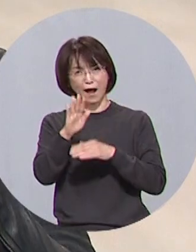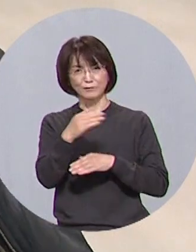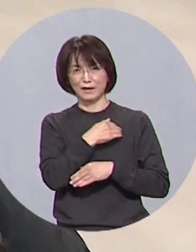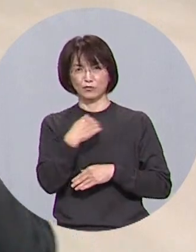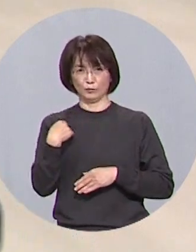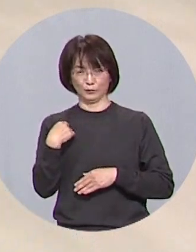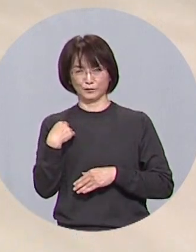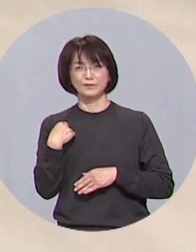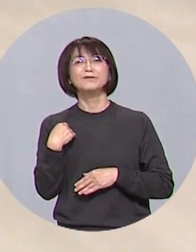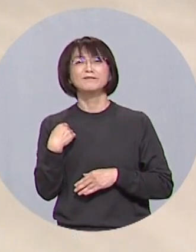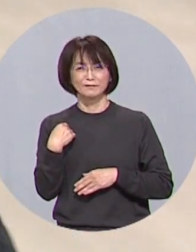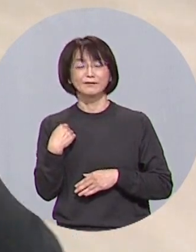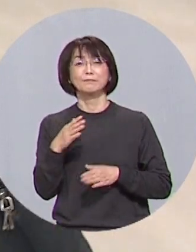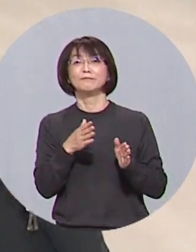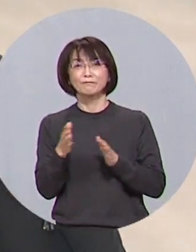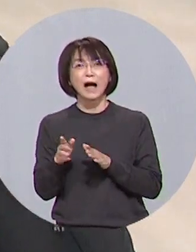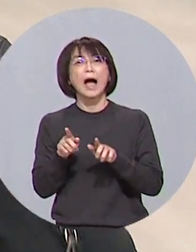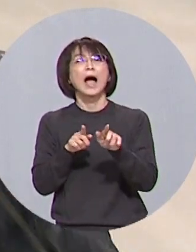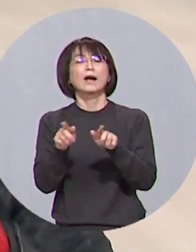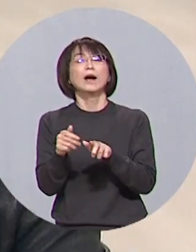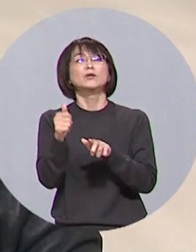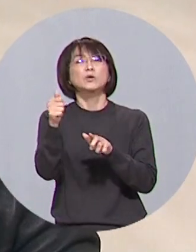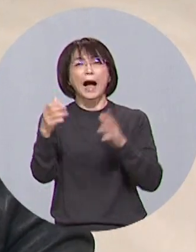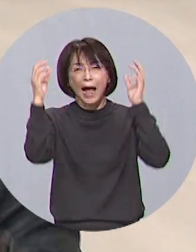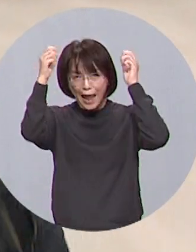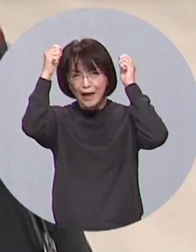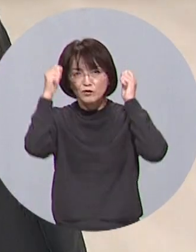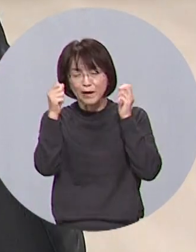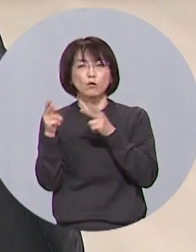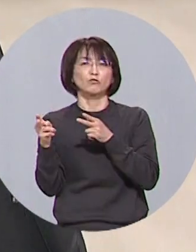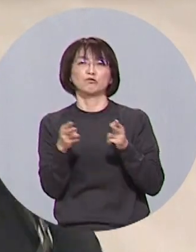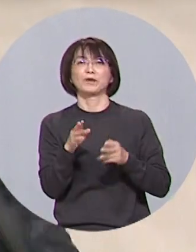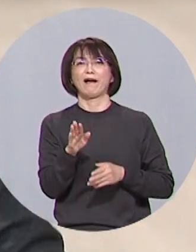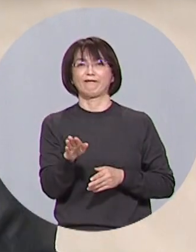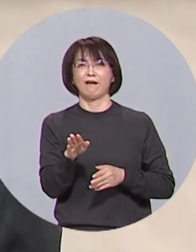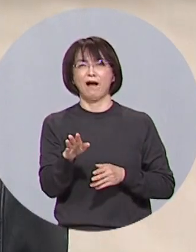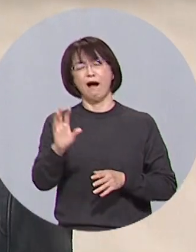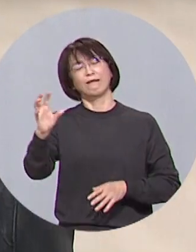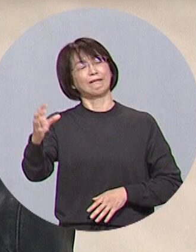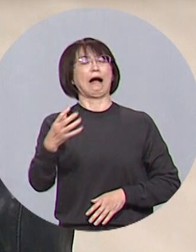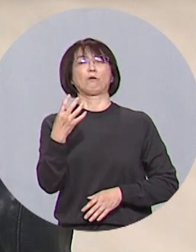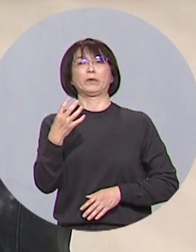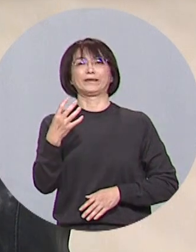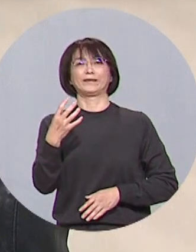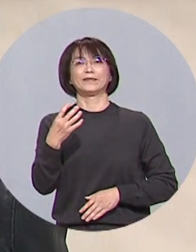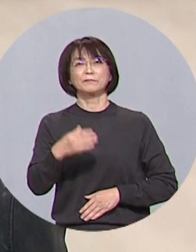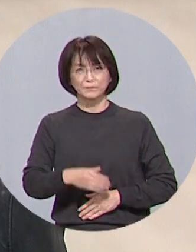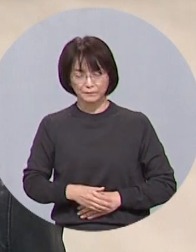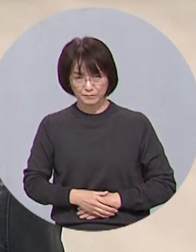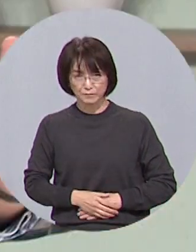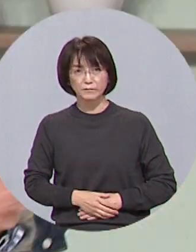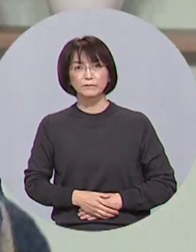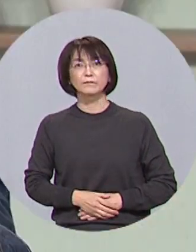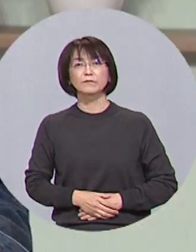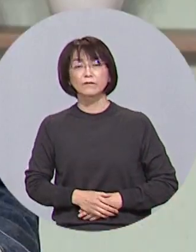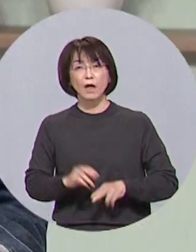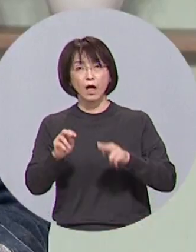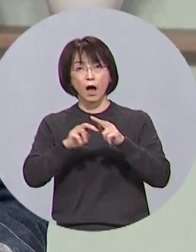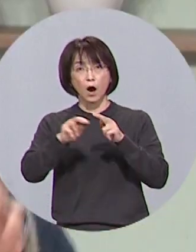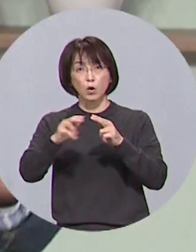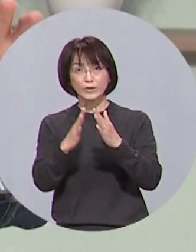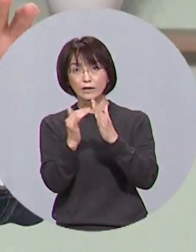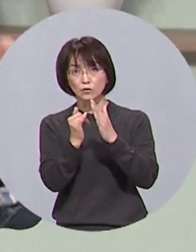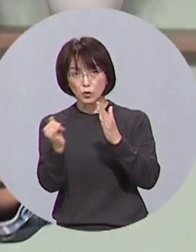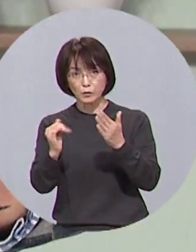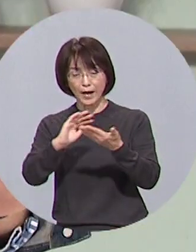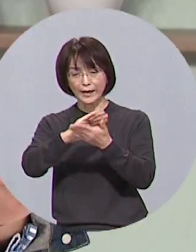監督がちゃんとヘルメットをこう用意して、これがまたいいんですよ、かっこいいんですよね、これね。 もうその路線族ってその